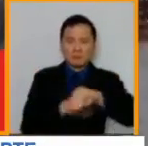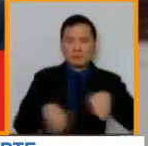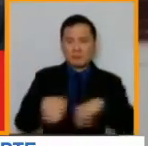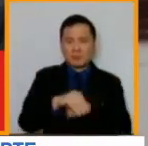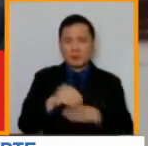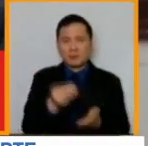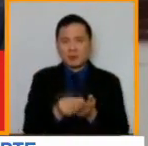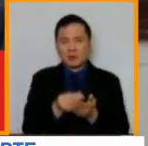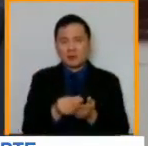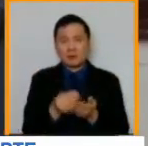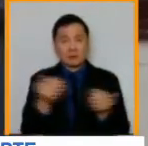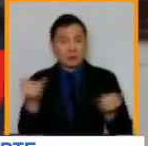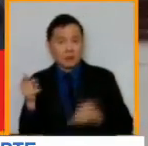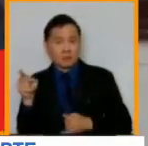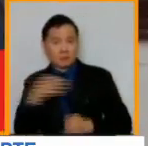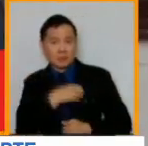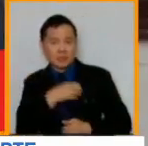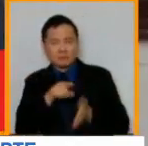insidente. Usually may kasama.